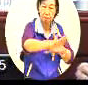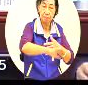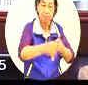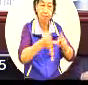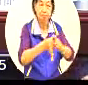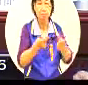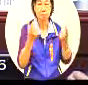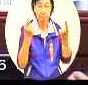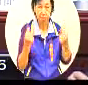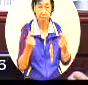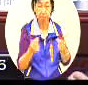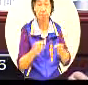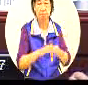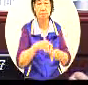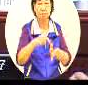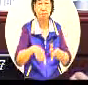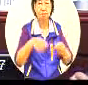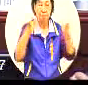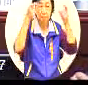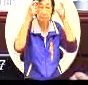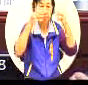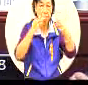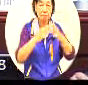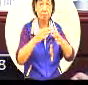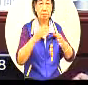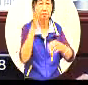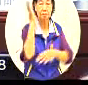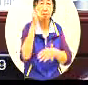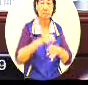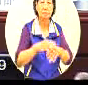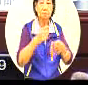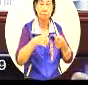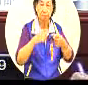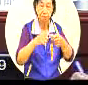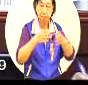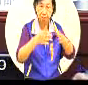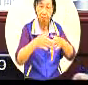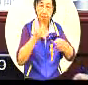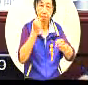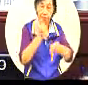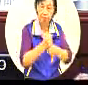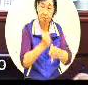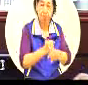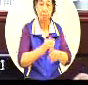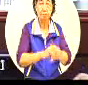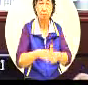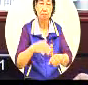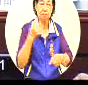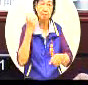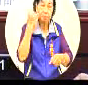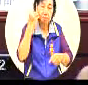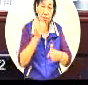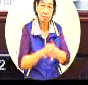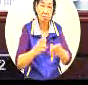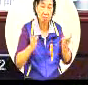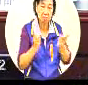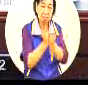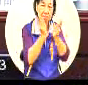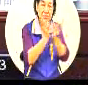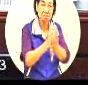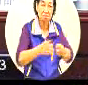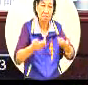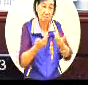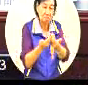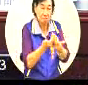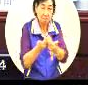们高雄市政府应该做。所以如果说在尖峰的时刻，我不知道那里交通